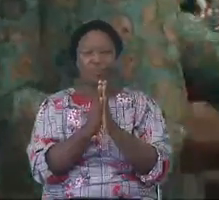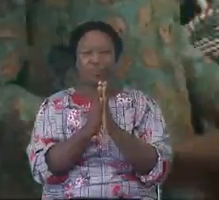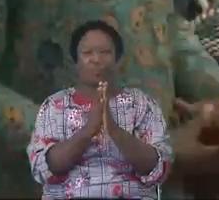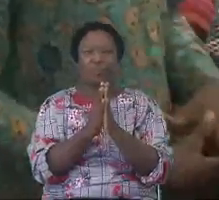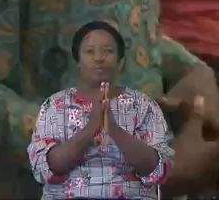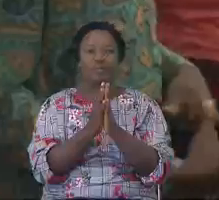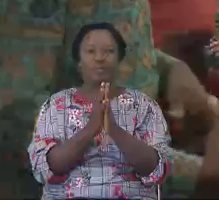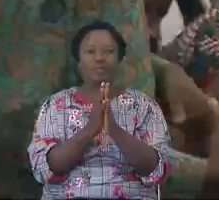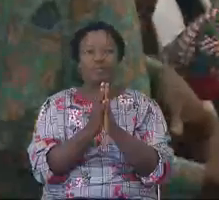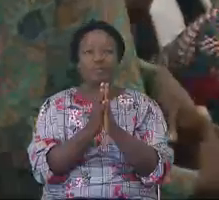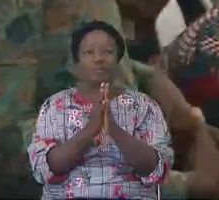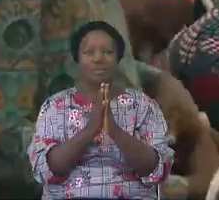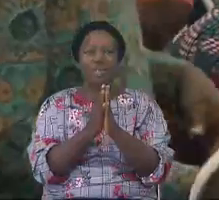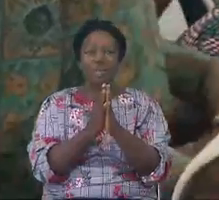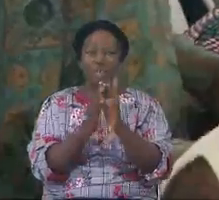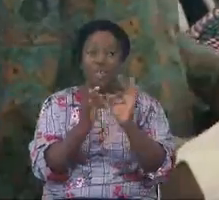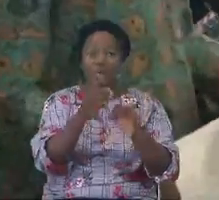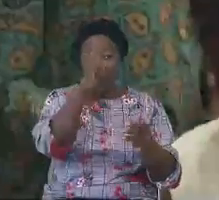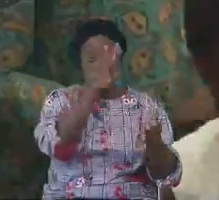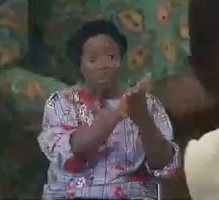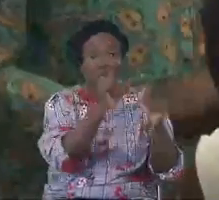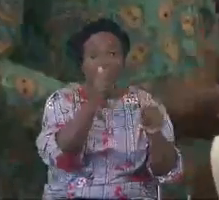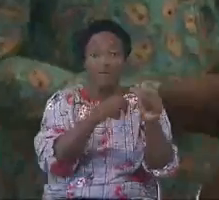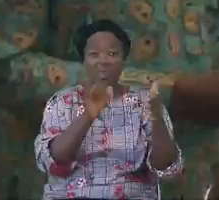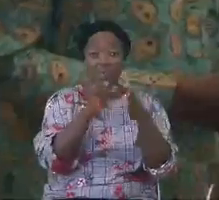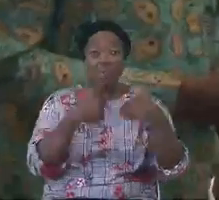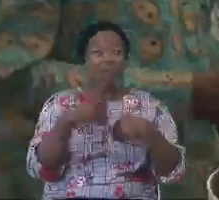Au nom de Jésus, nous prions.